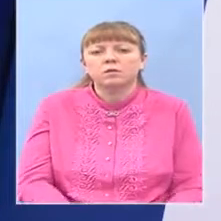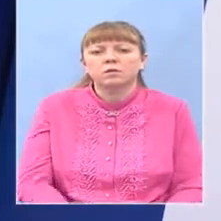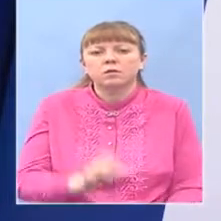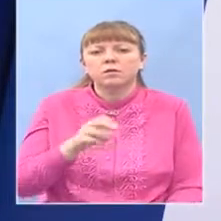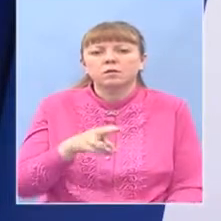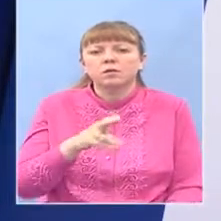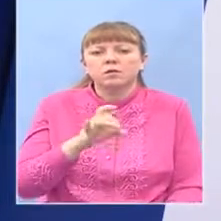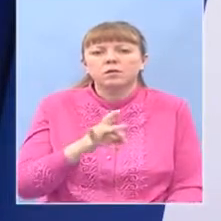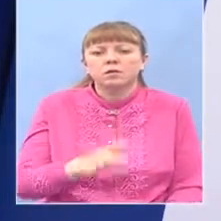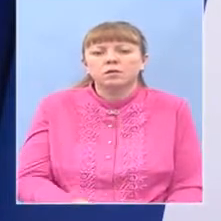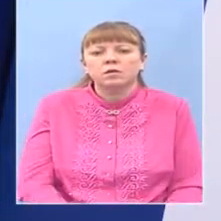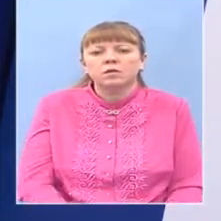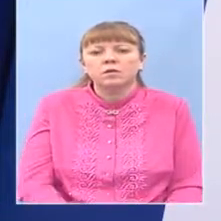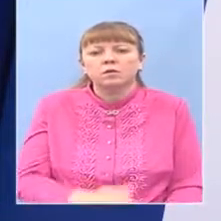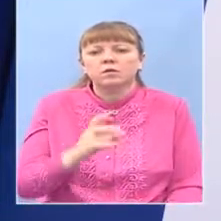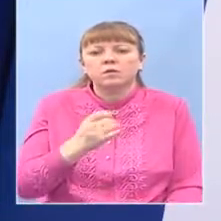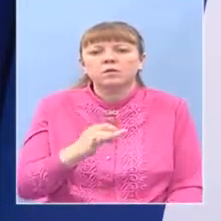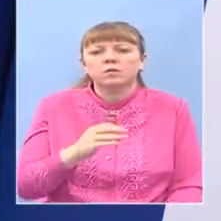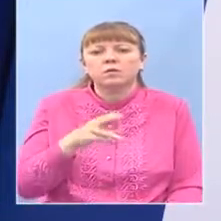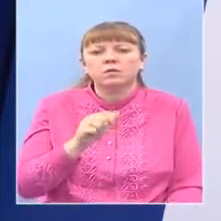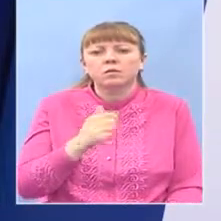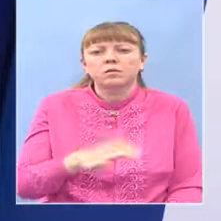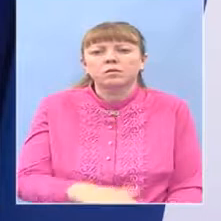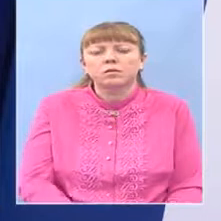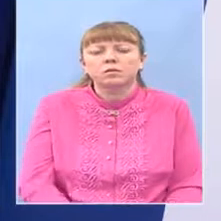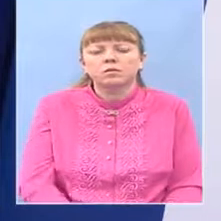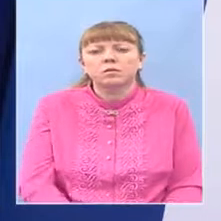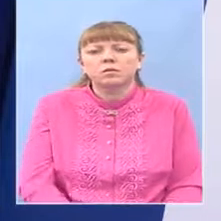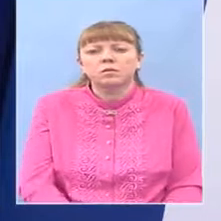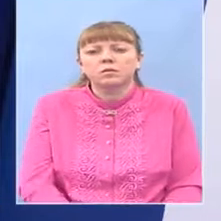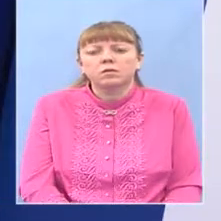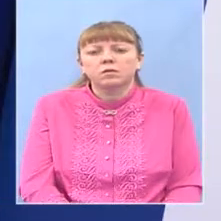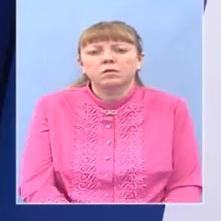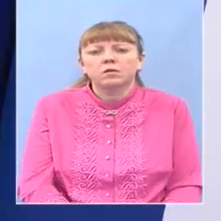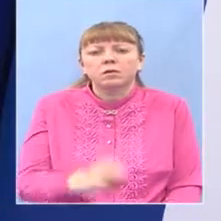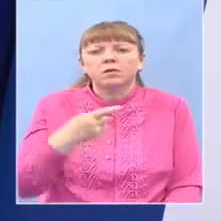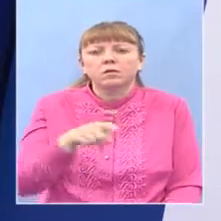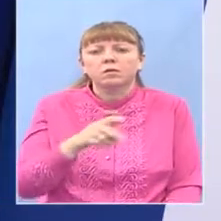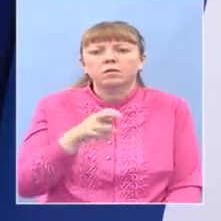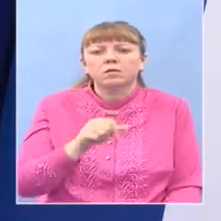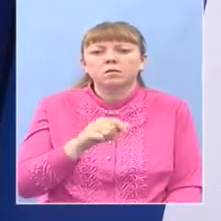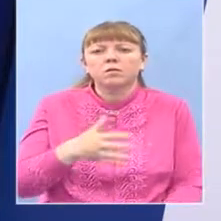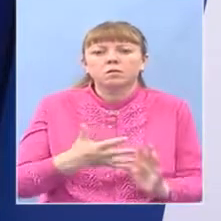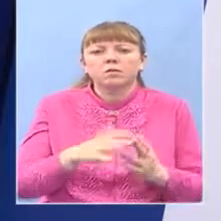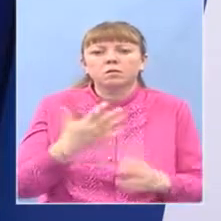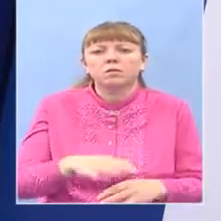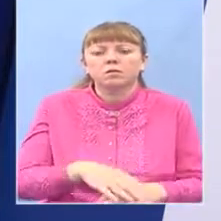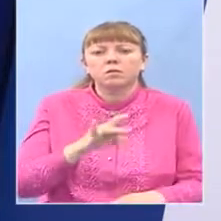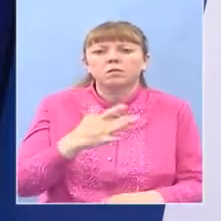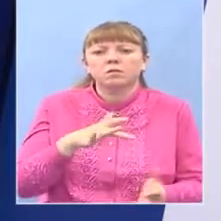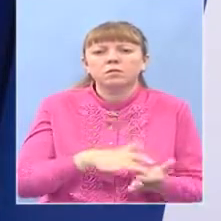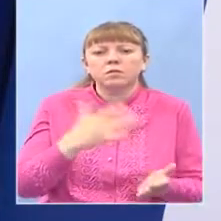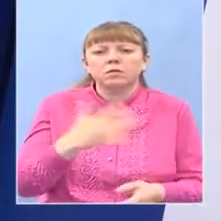WhatsApp, мессенджеры, через рассылку электронной почты, да, то есть мы через отделы внутренней политики районов, через ресурсные